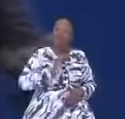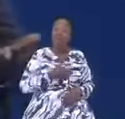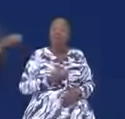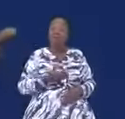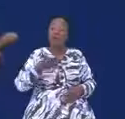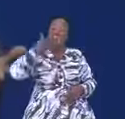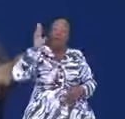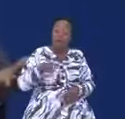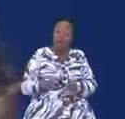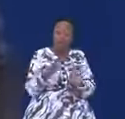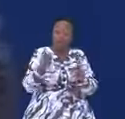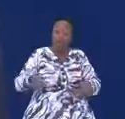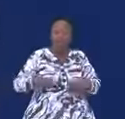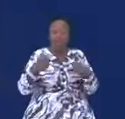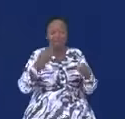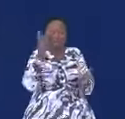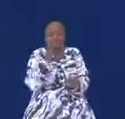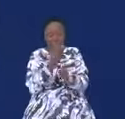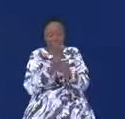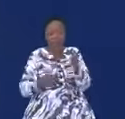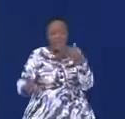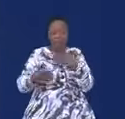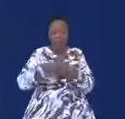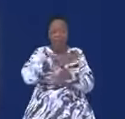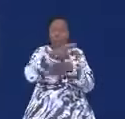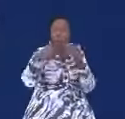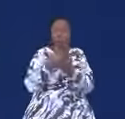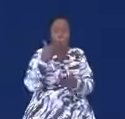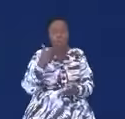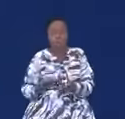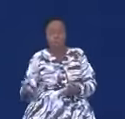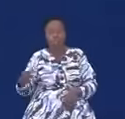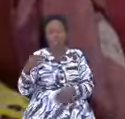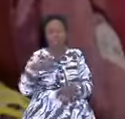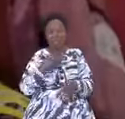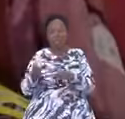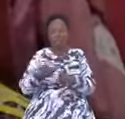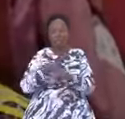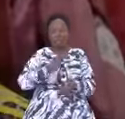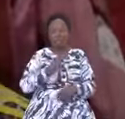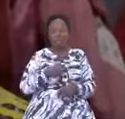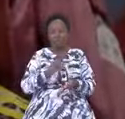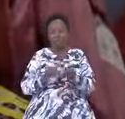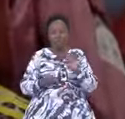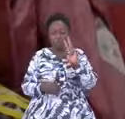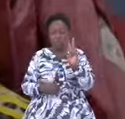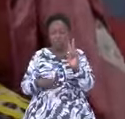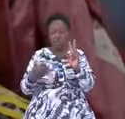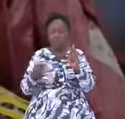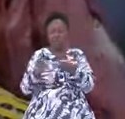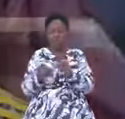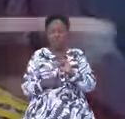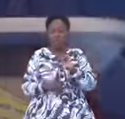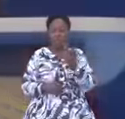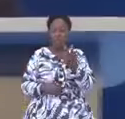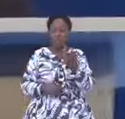nous cela va nous priver les bonnes choses 2e deuxième chose